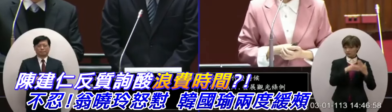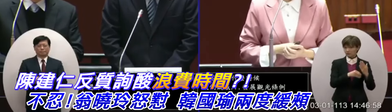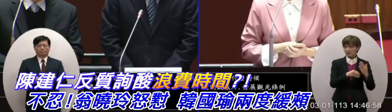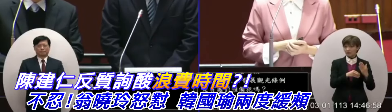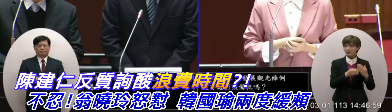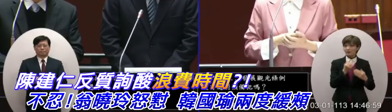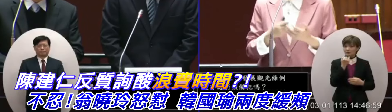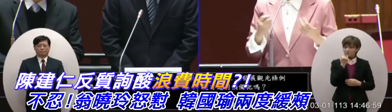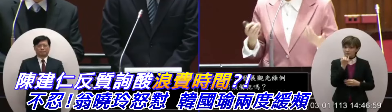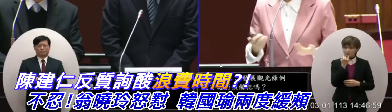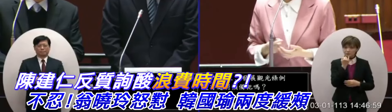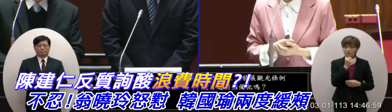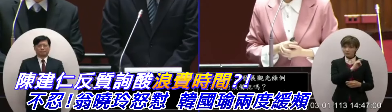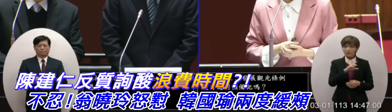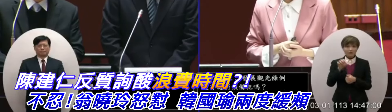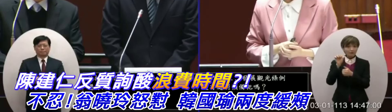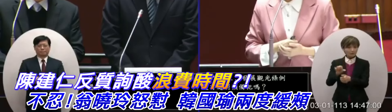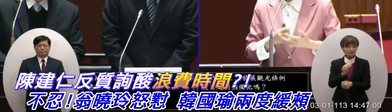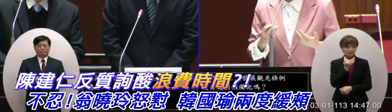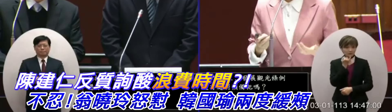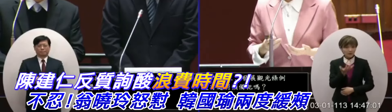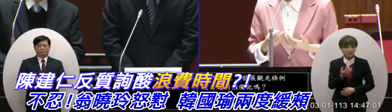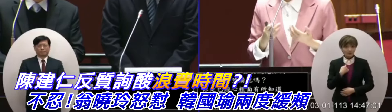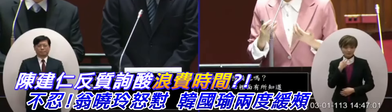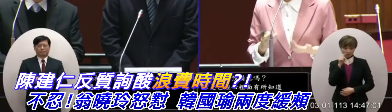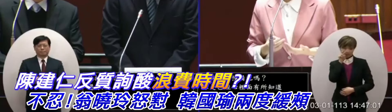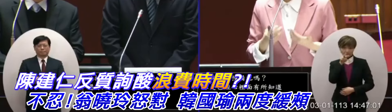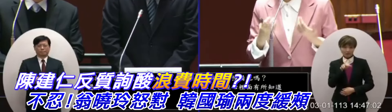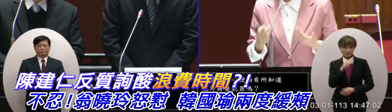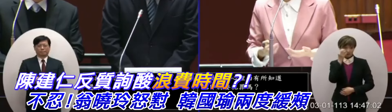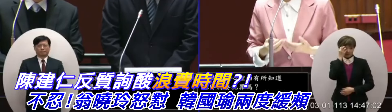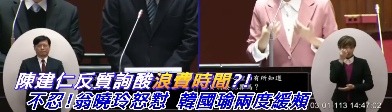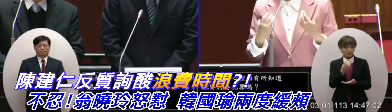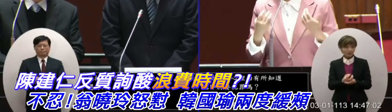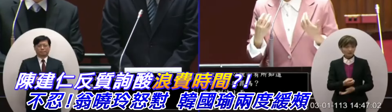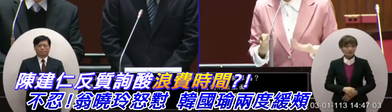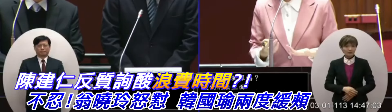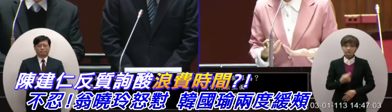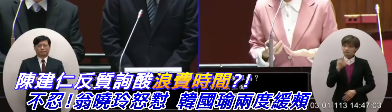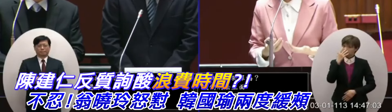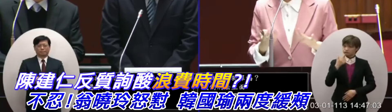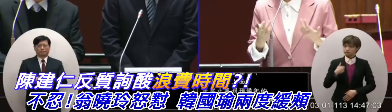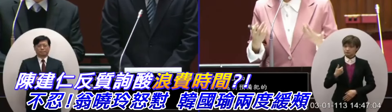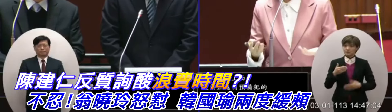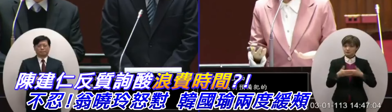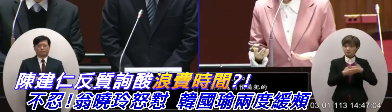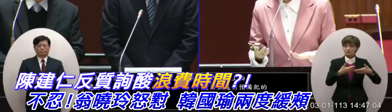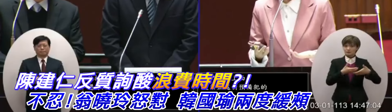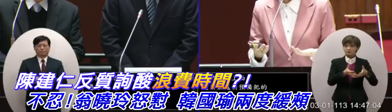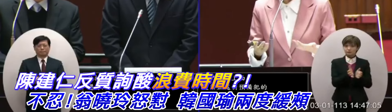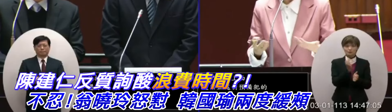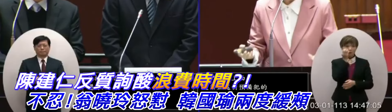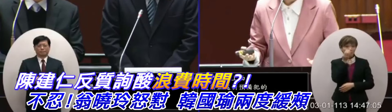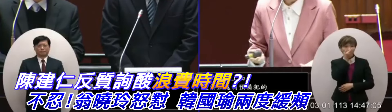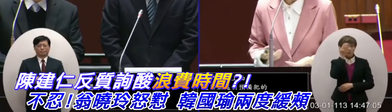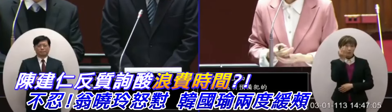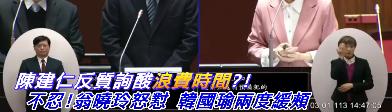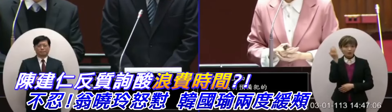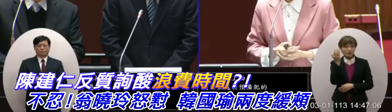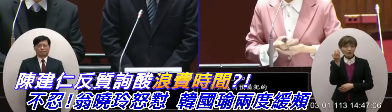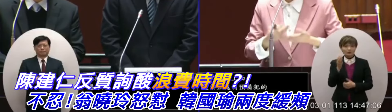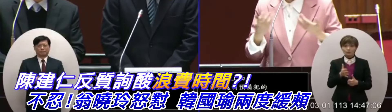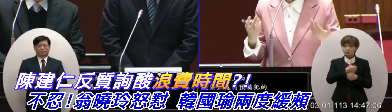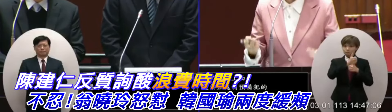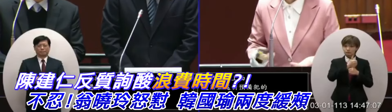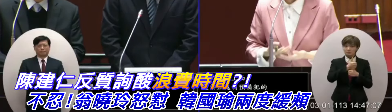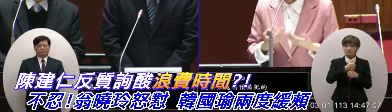这样解释简直是让我瞠目结舌。我不知道为什么交通部的观光署法制没有法制人员吗？